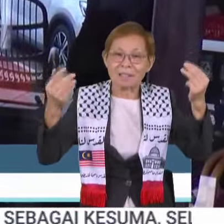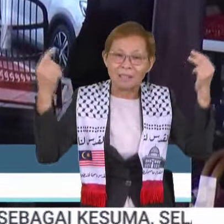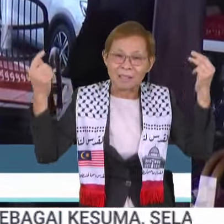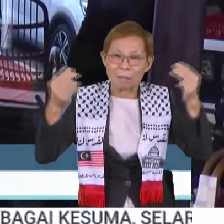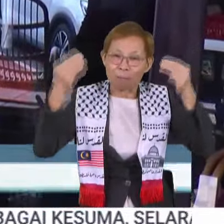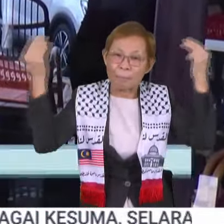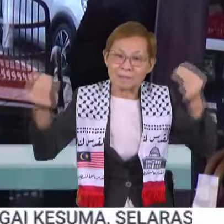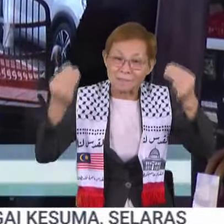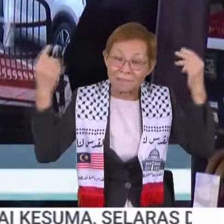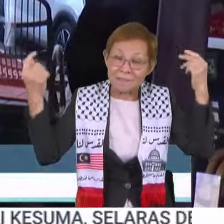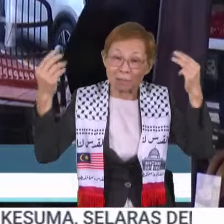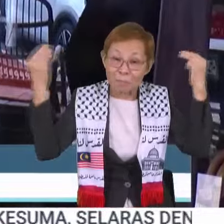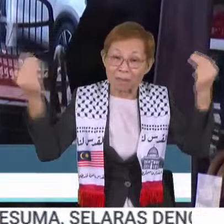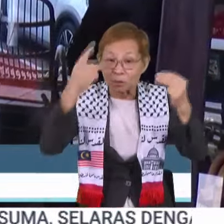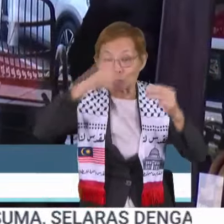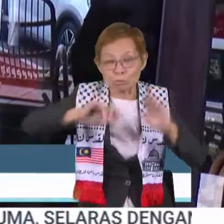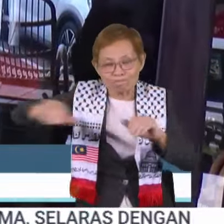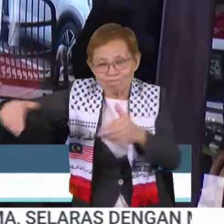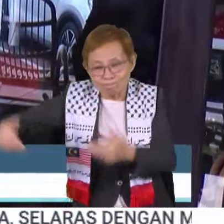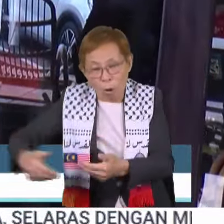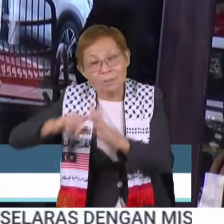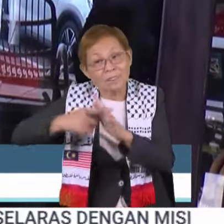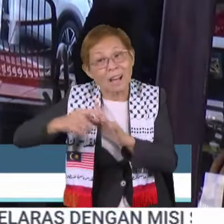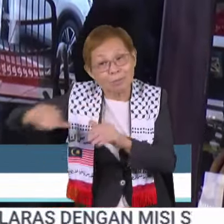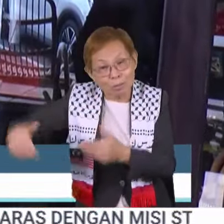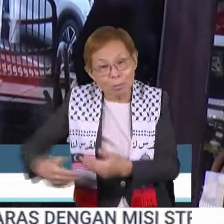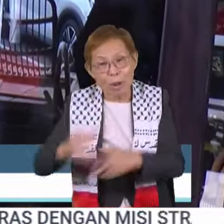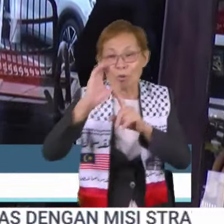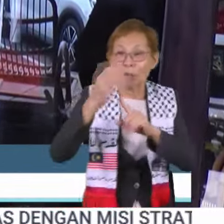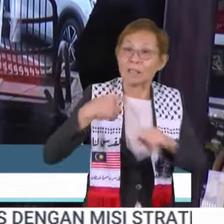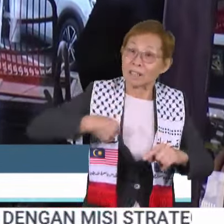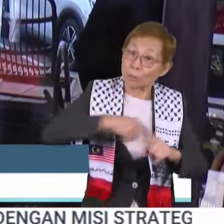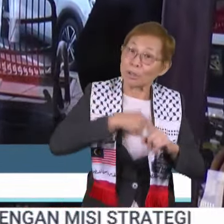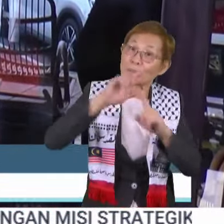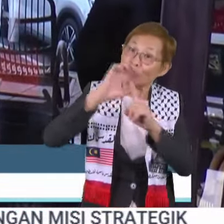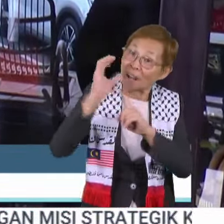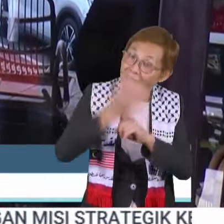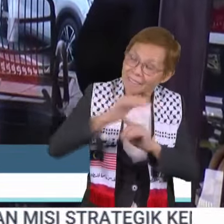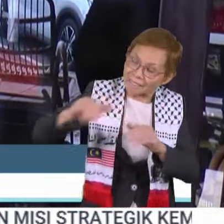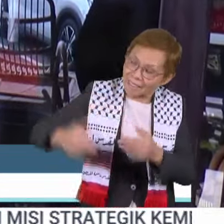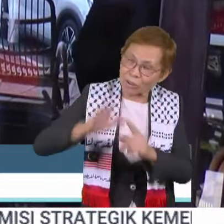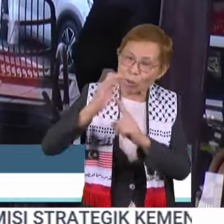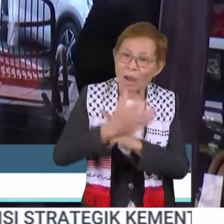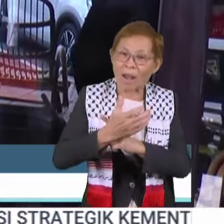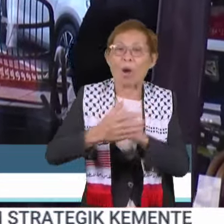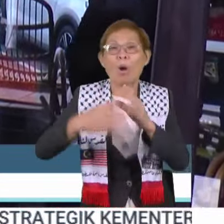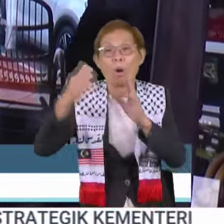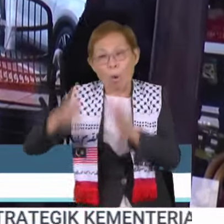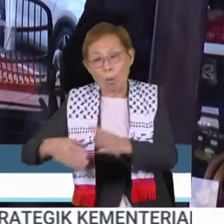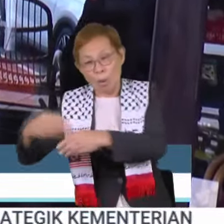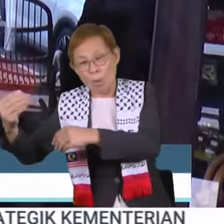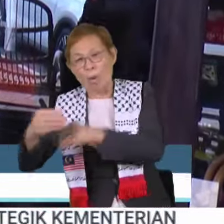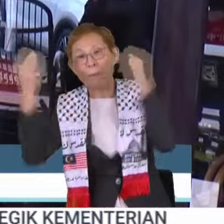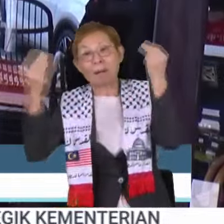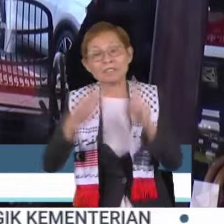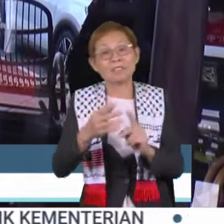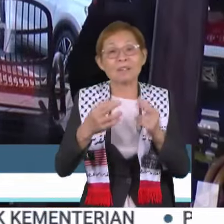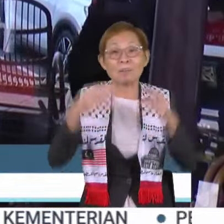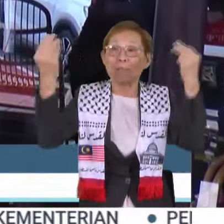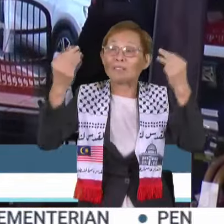kerakaan untuk memperkenalkan kita punya budayar Mam